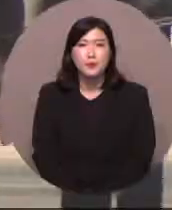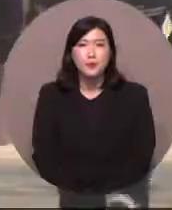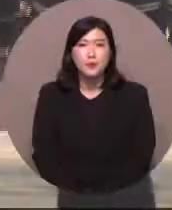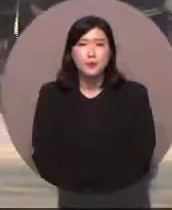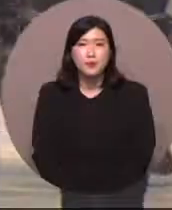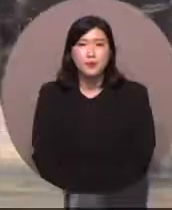됩니다